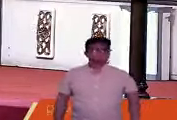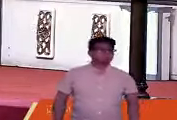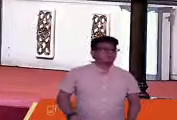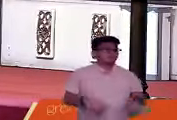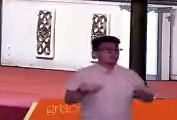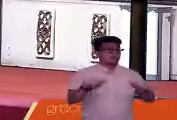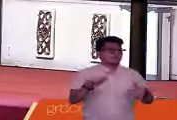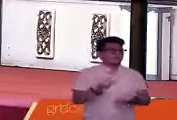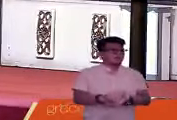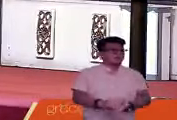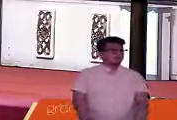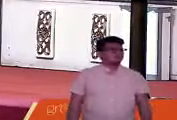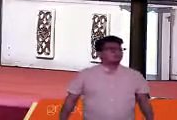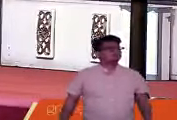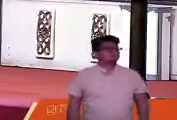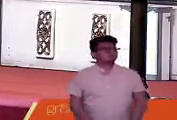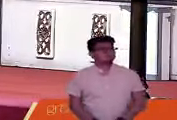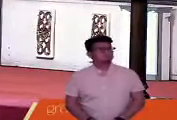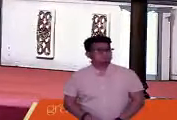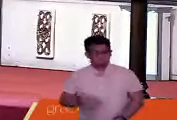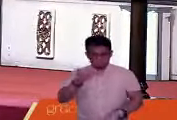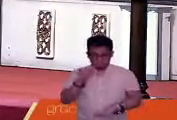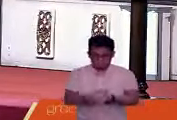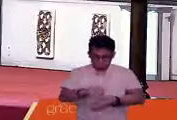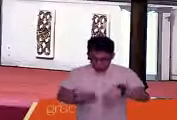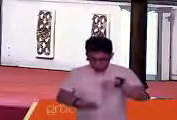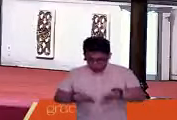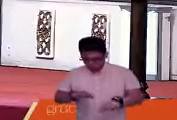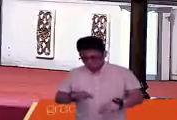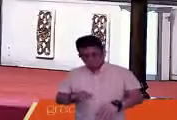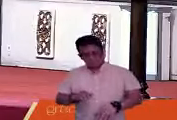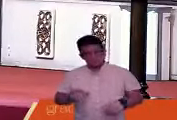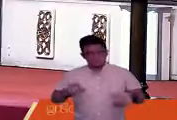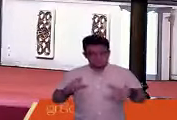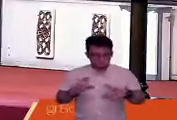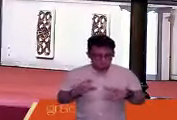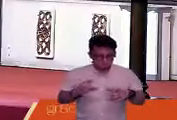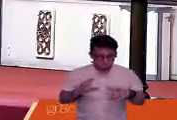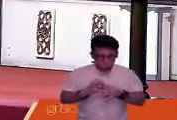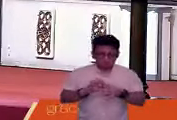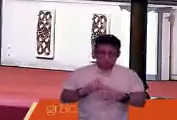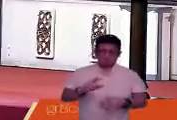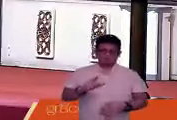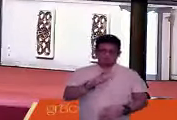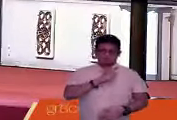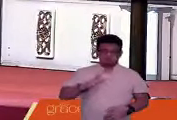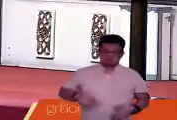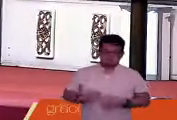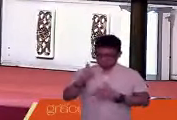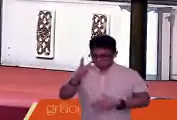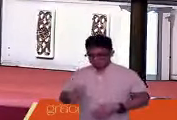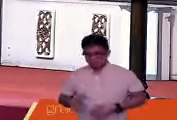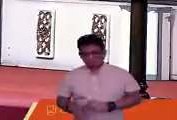Mao na ilinakwan sa kanang anak sa Ginoo. Kanang linakwan nga ingon niya na, kanang mga purdoy